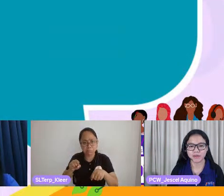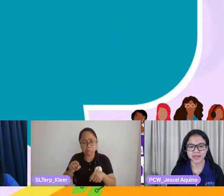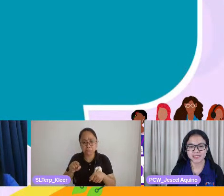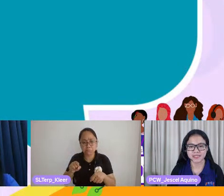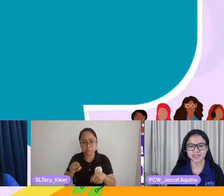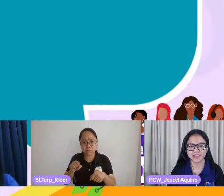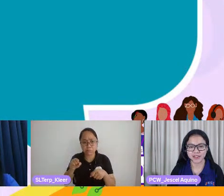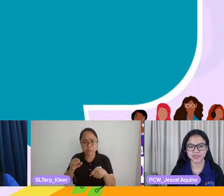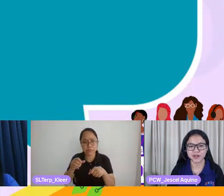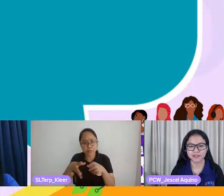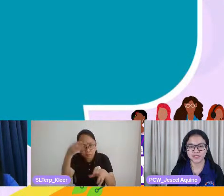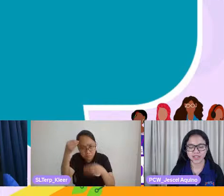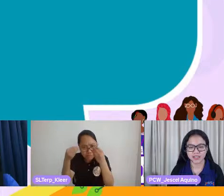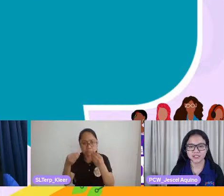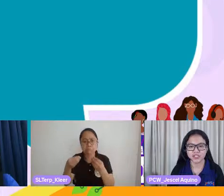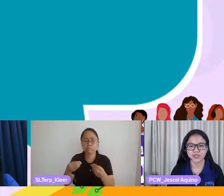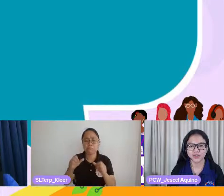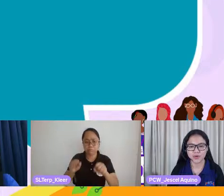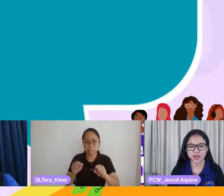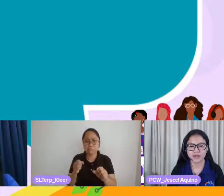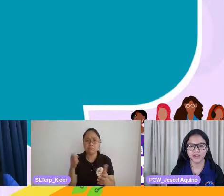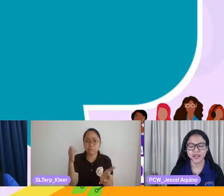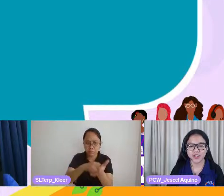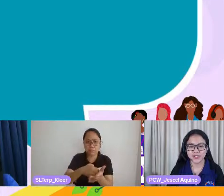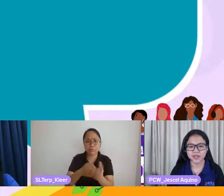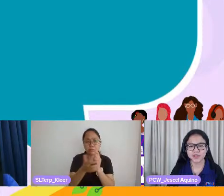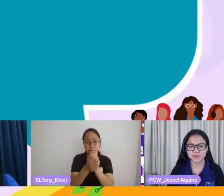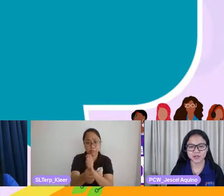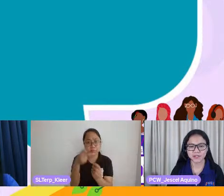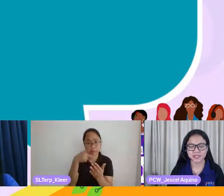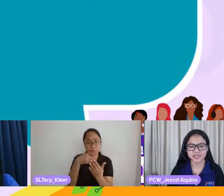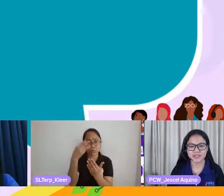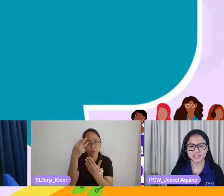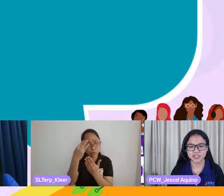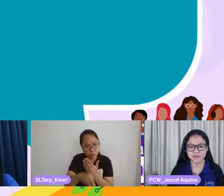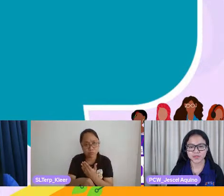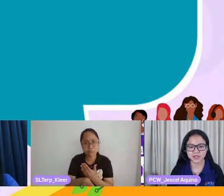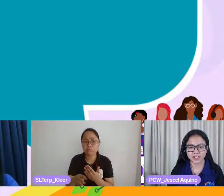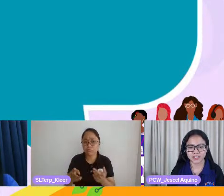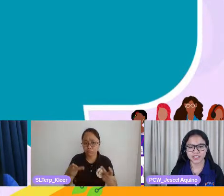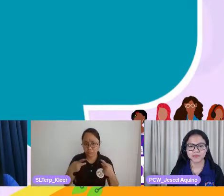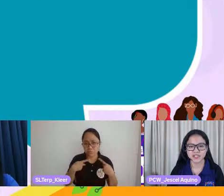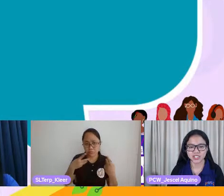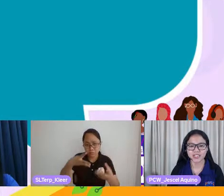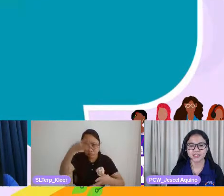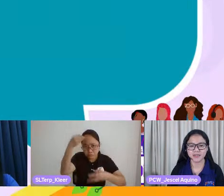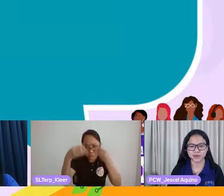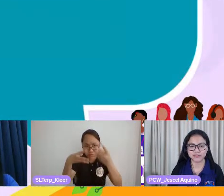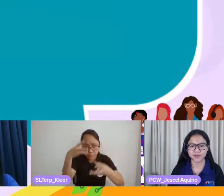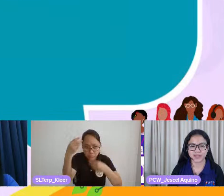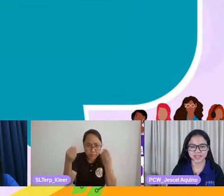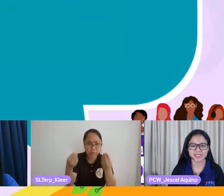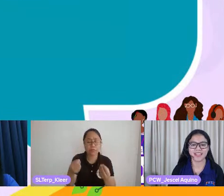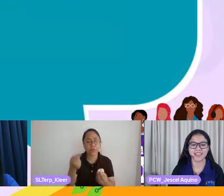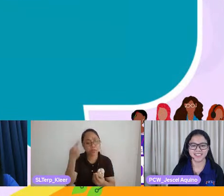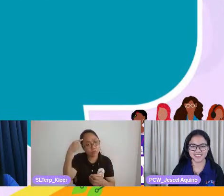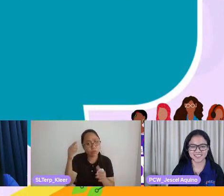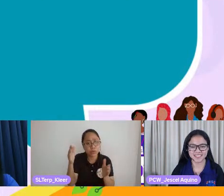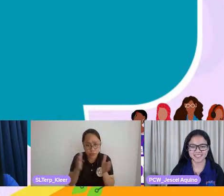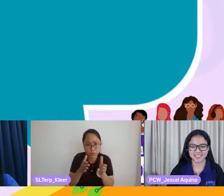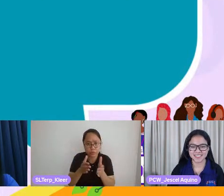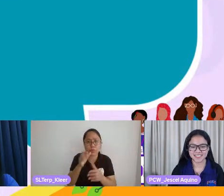program to capacitate them to have knowledge or know-how on some small business as a jump start? Kay Ms. Jacqueline po from